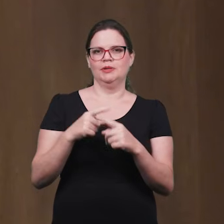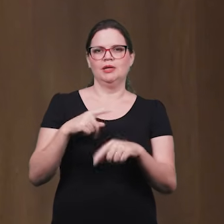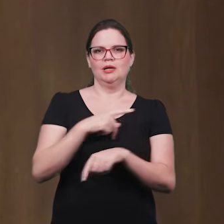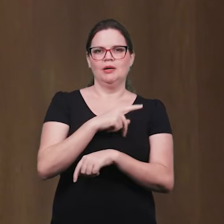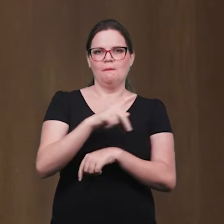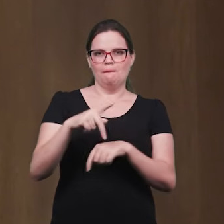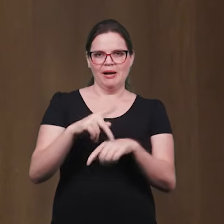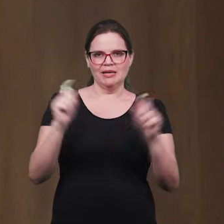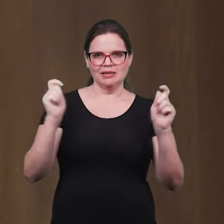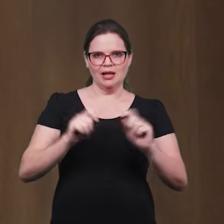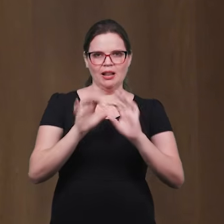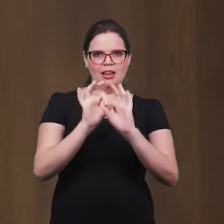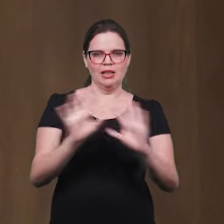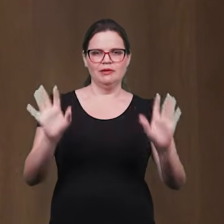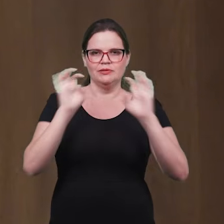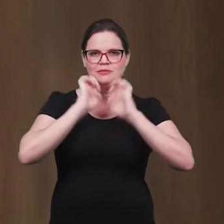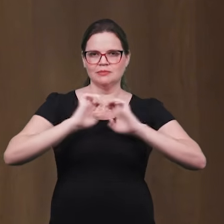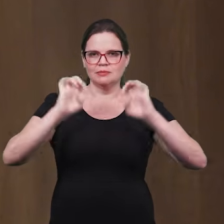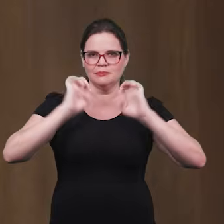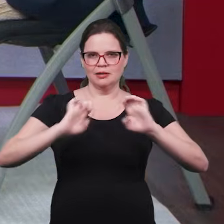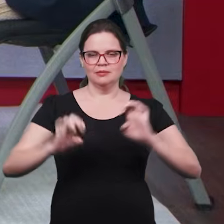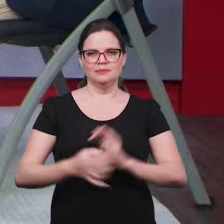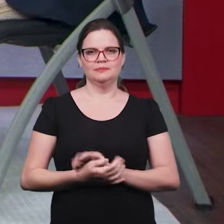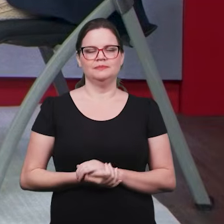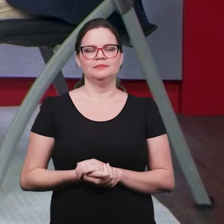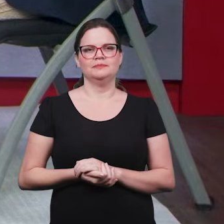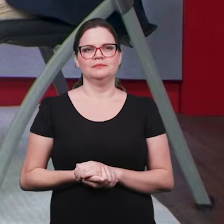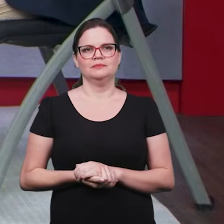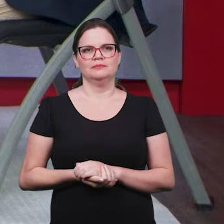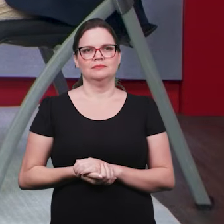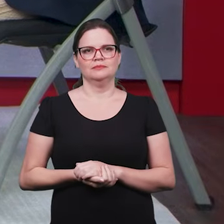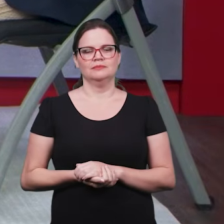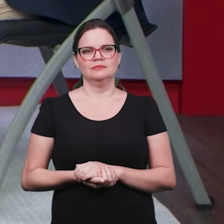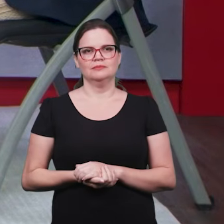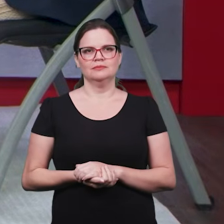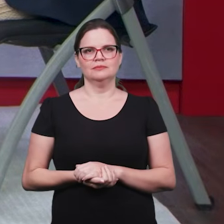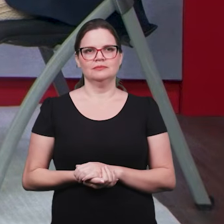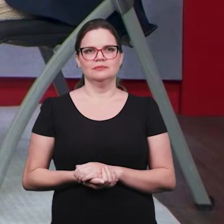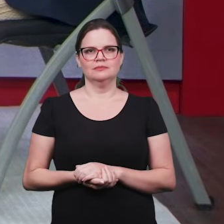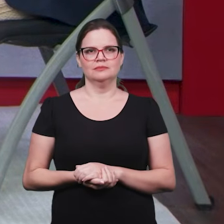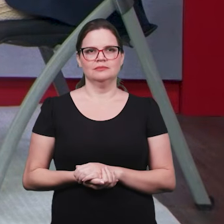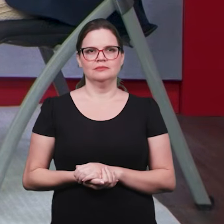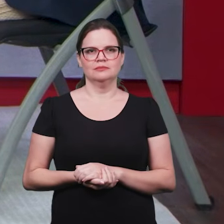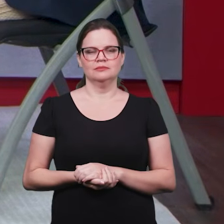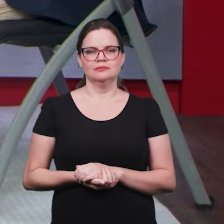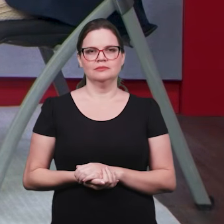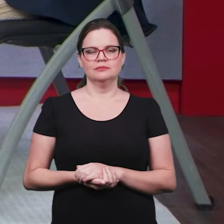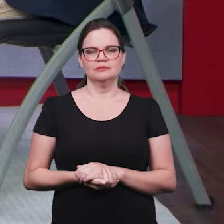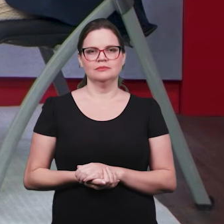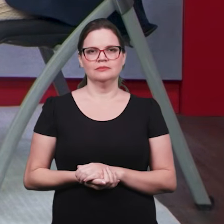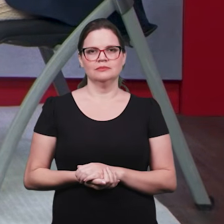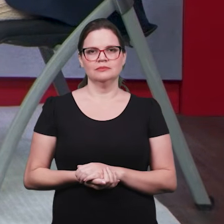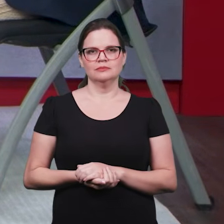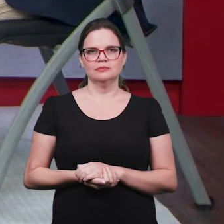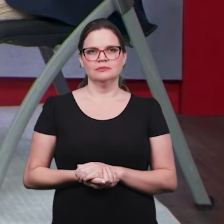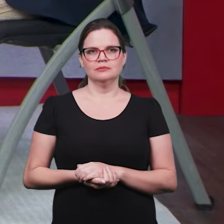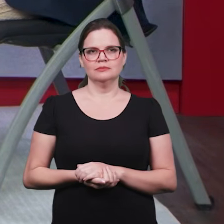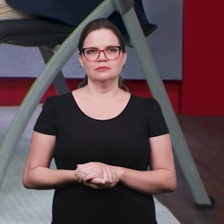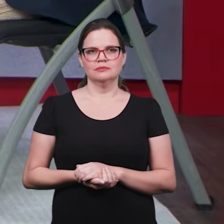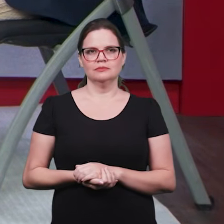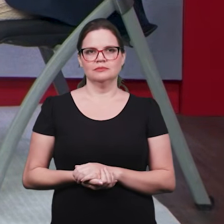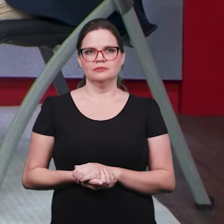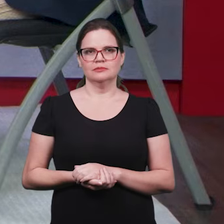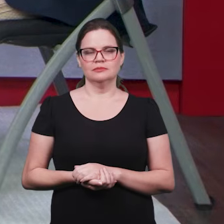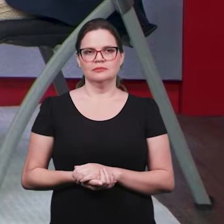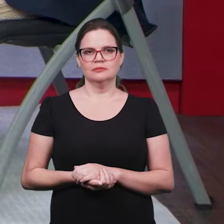O país é aberto para o evangelho? Для начала, пастор Элигиус, поделись, пожалуйста, какова жизнь христиан